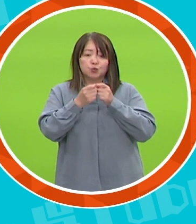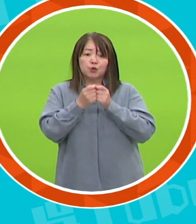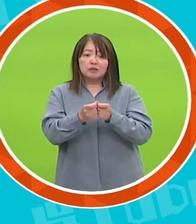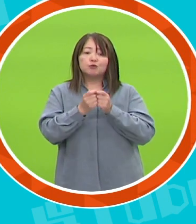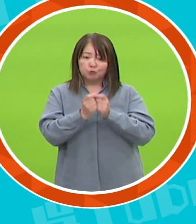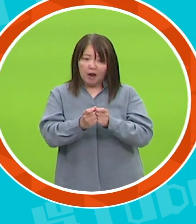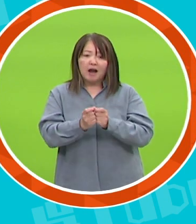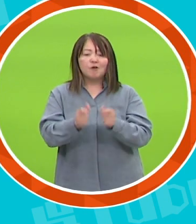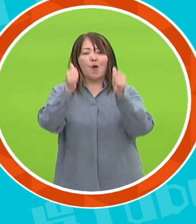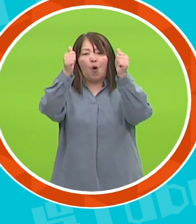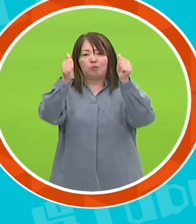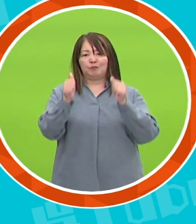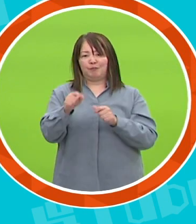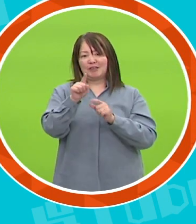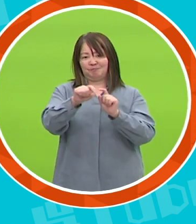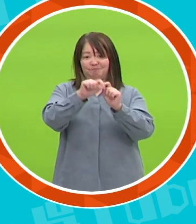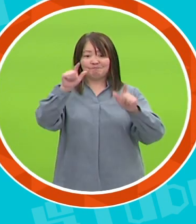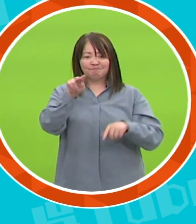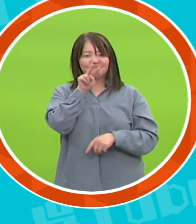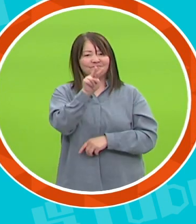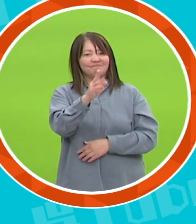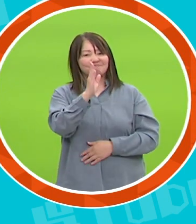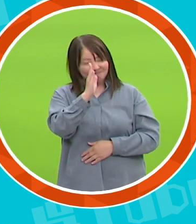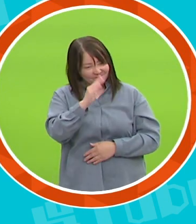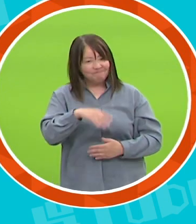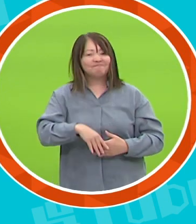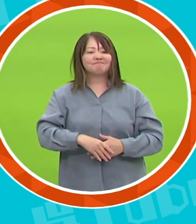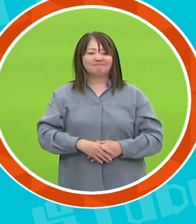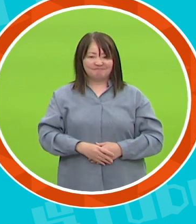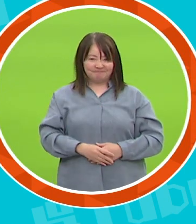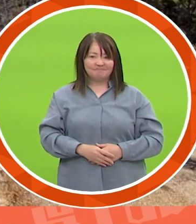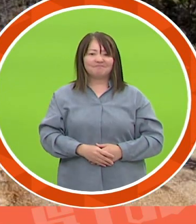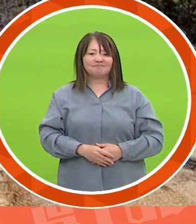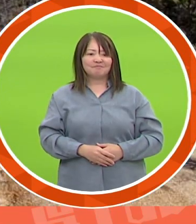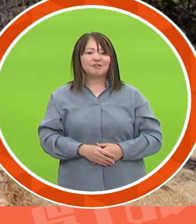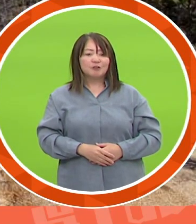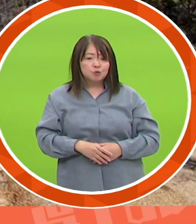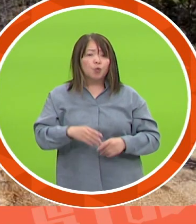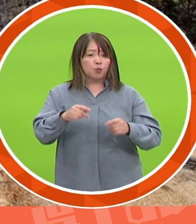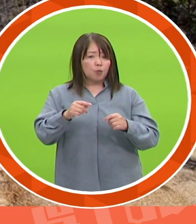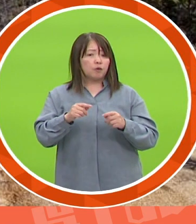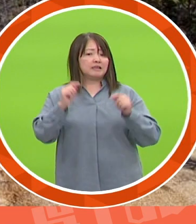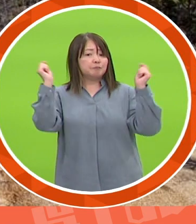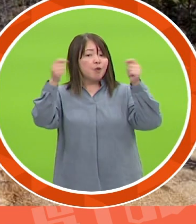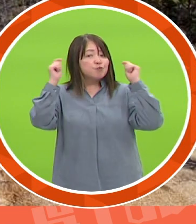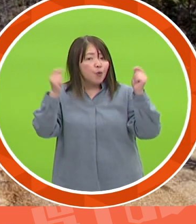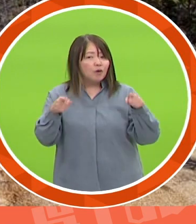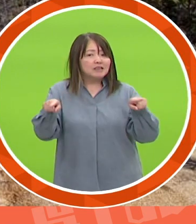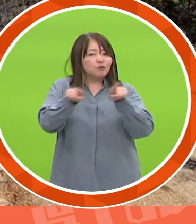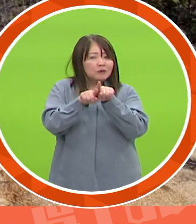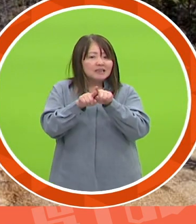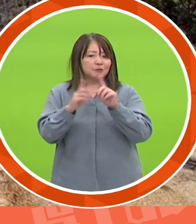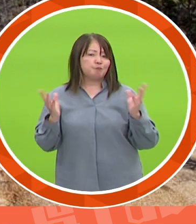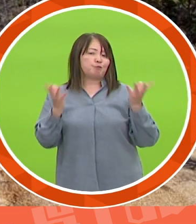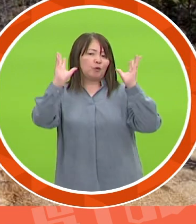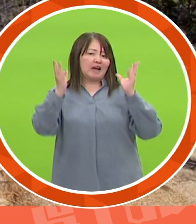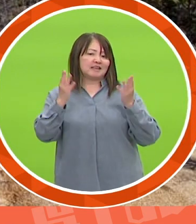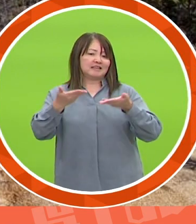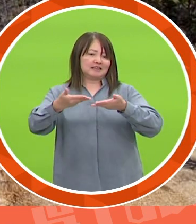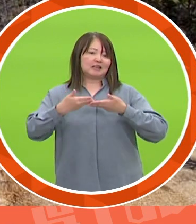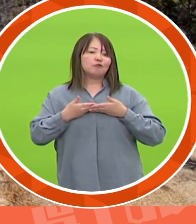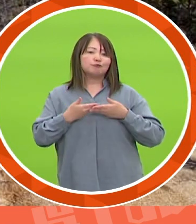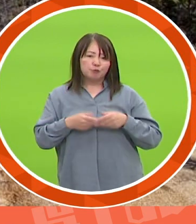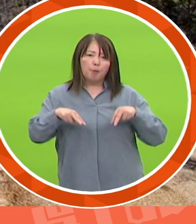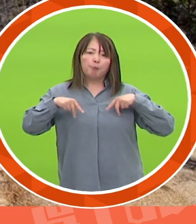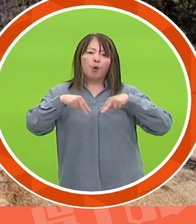、詳しくはスポワンクレ公式ホームページをご覧ください。スポワンクレではイベントを一緒に盛り